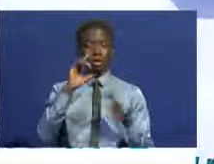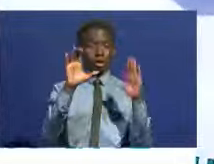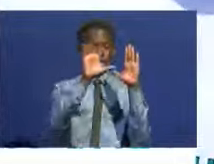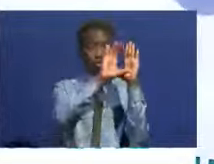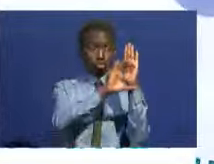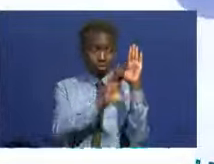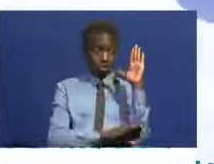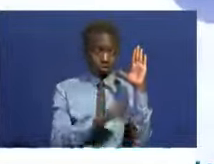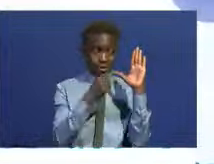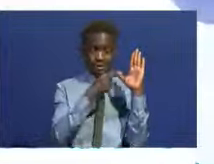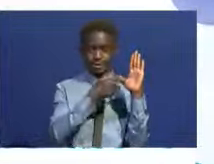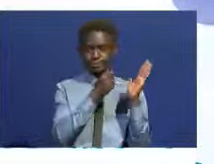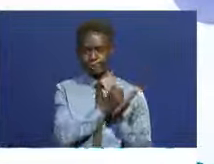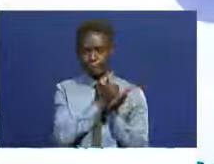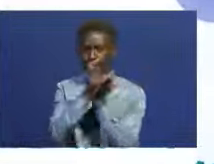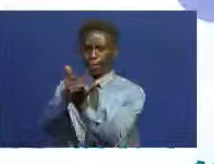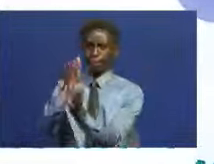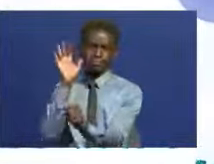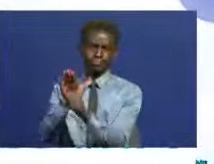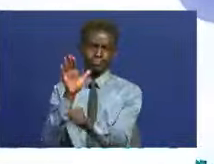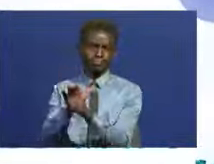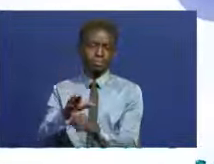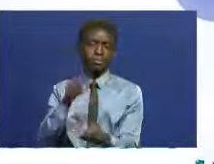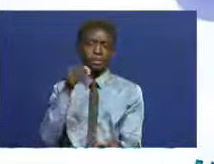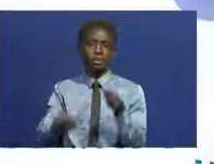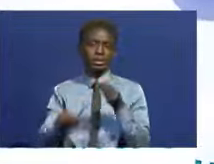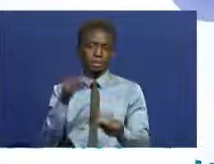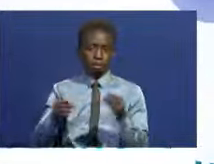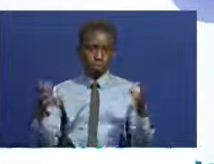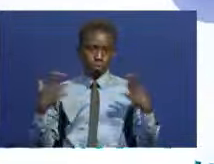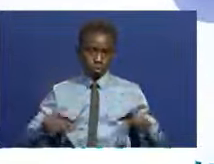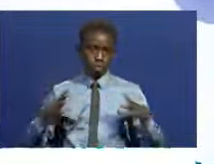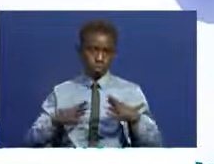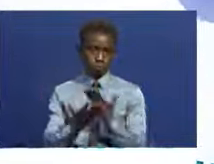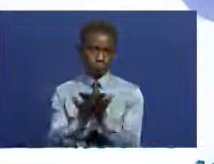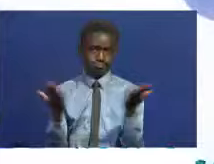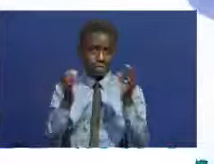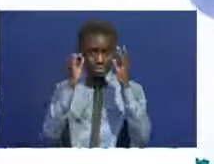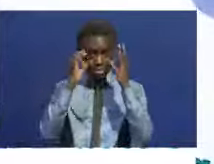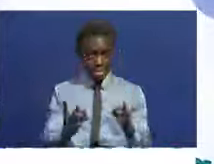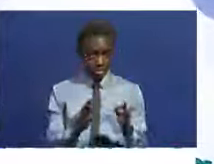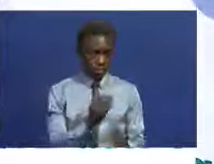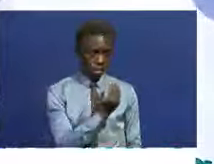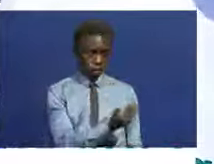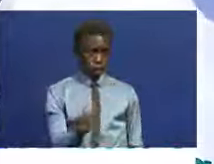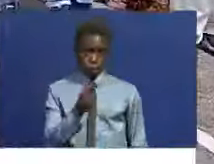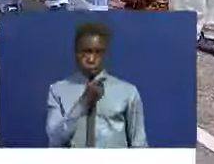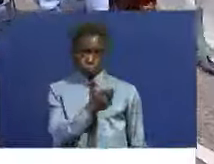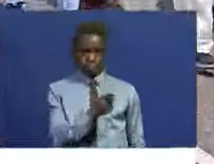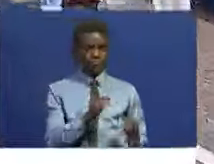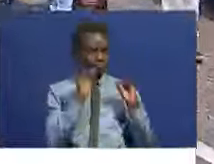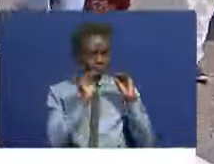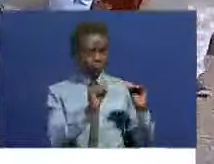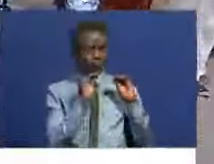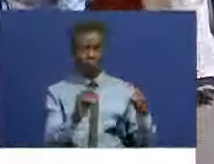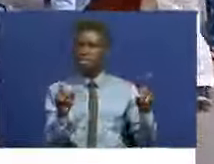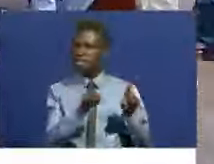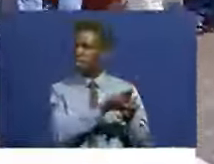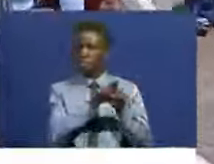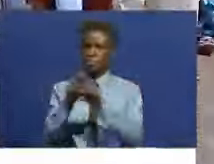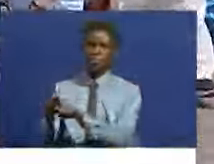ndugu zetu wenye uwezo maalum. Na pia ukielimisha mtoto, muelimisha tu kama mtoto mwingine yule aliyoko pale ndani ya nyumba.